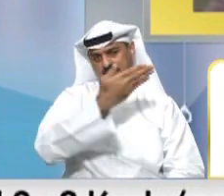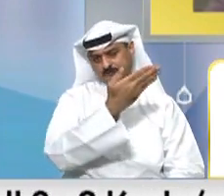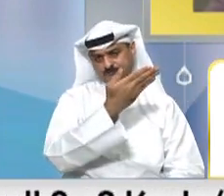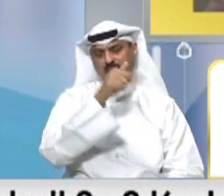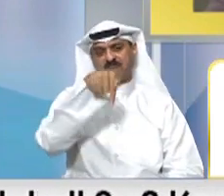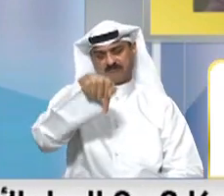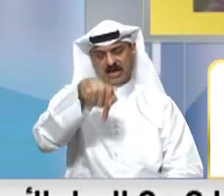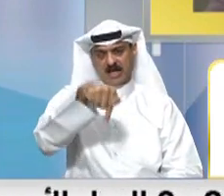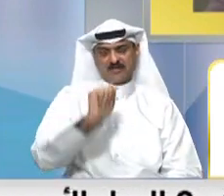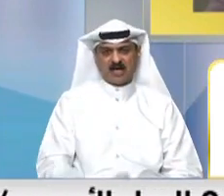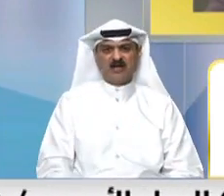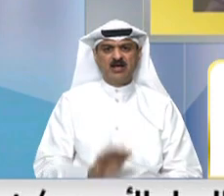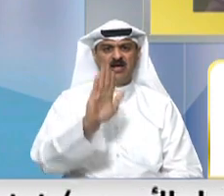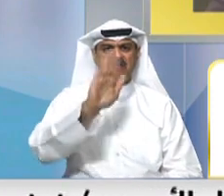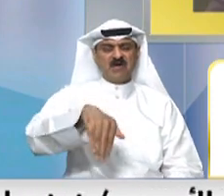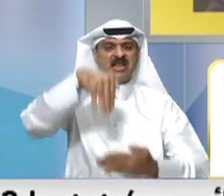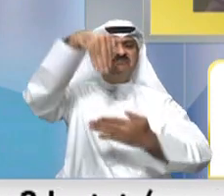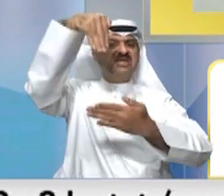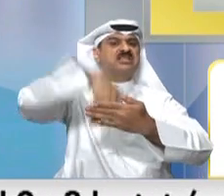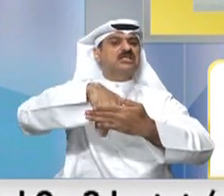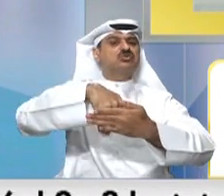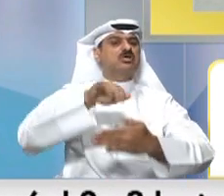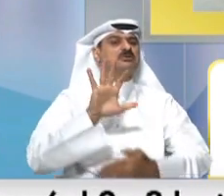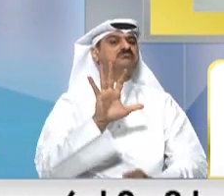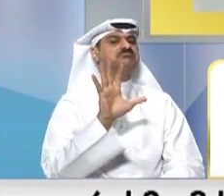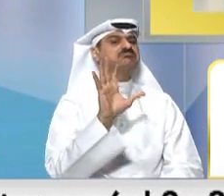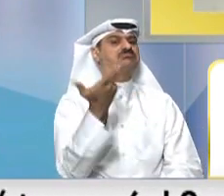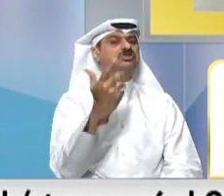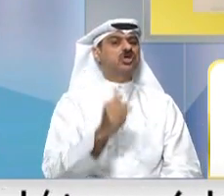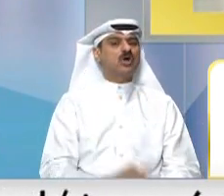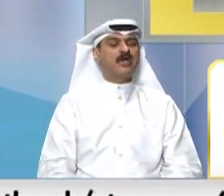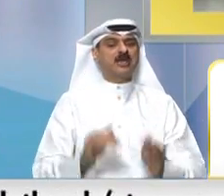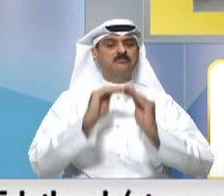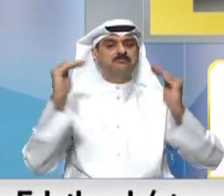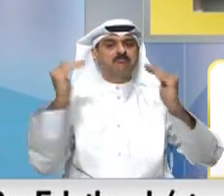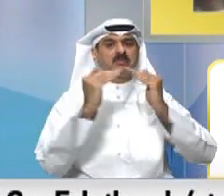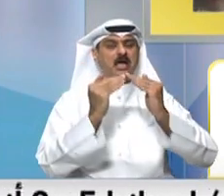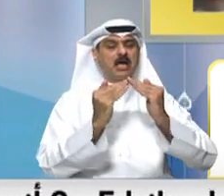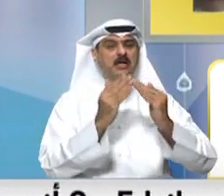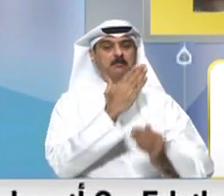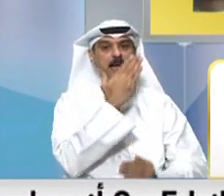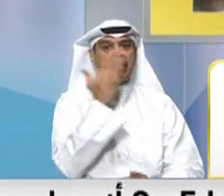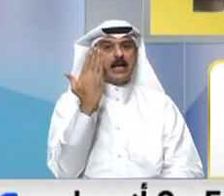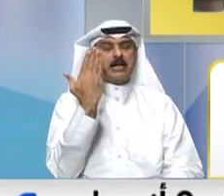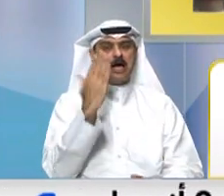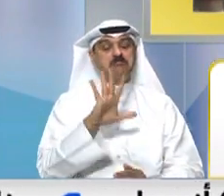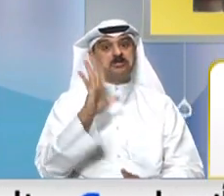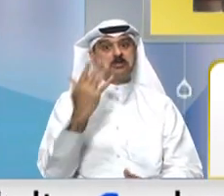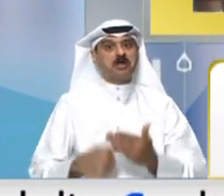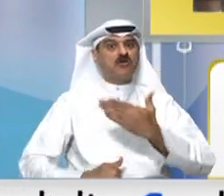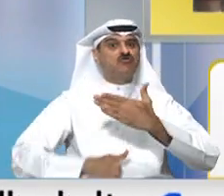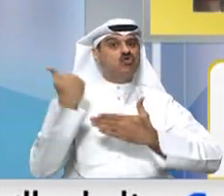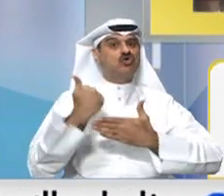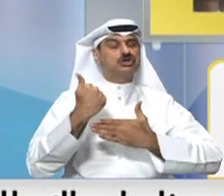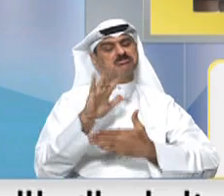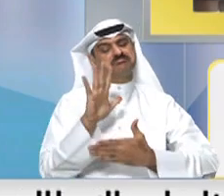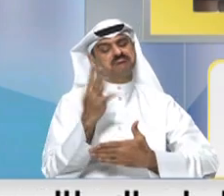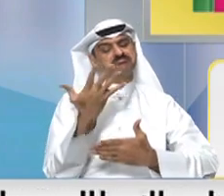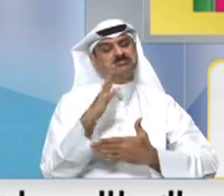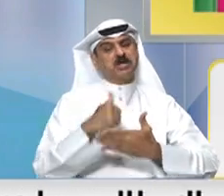ما يشبه التصويت في مسألة أن اليمين المتطرف يمكن أن يأخذ أصوات أكبر من الانتخابات